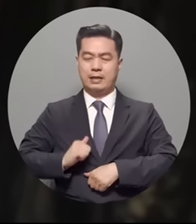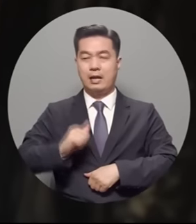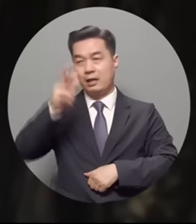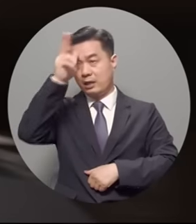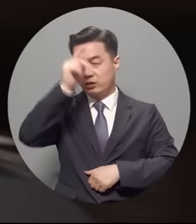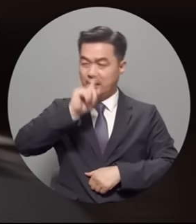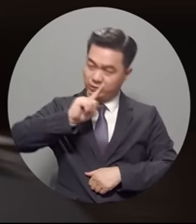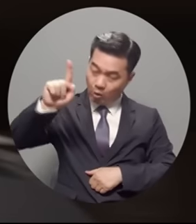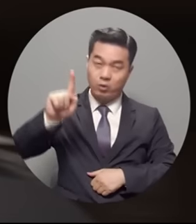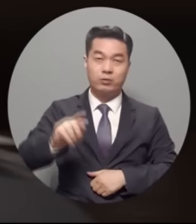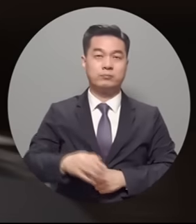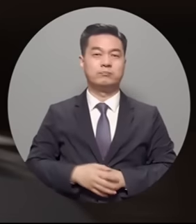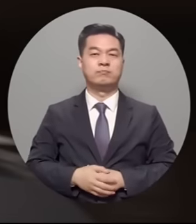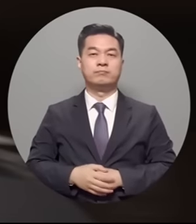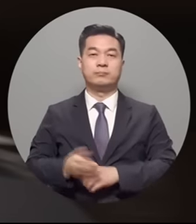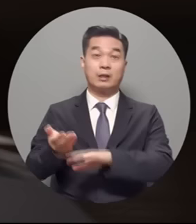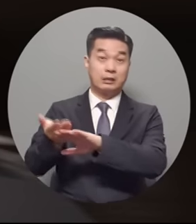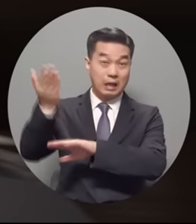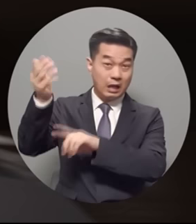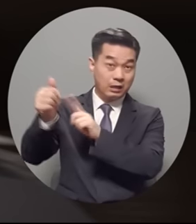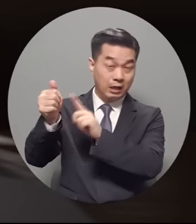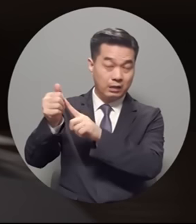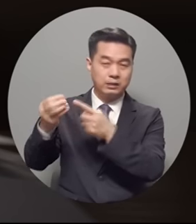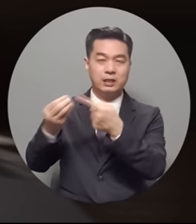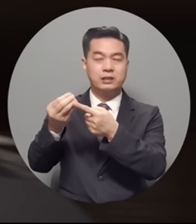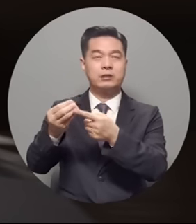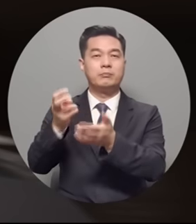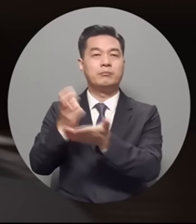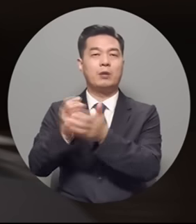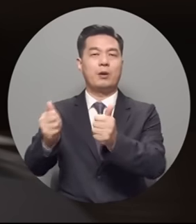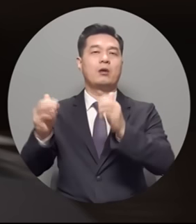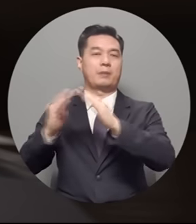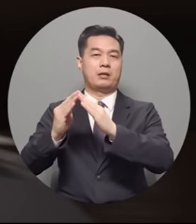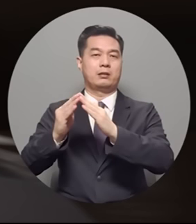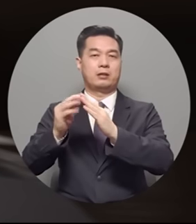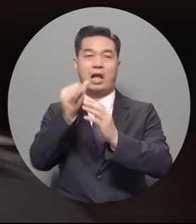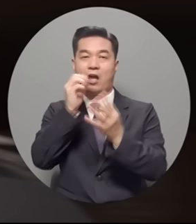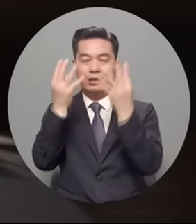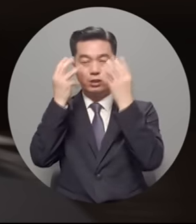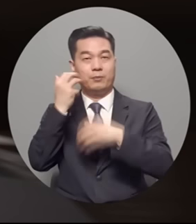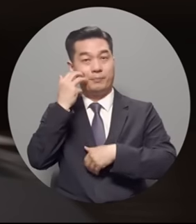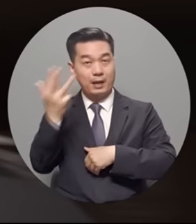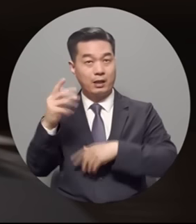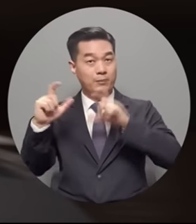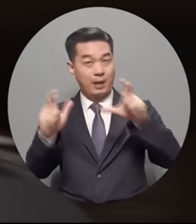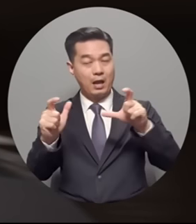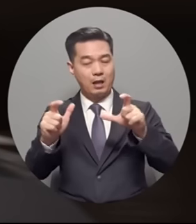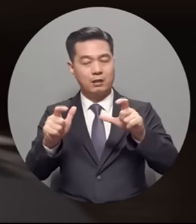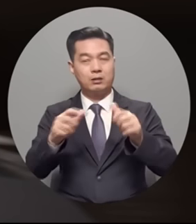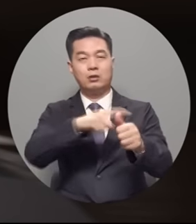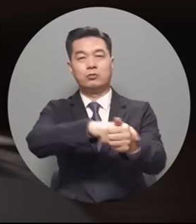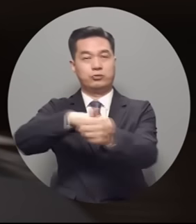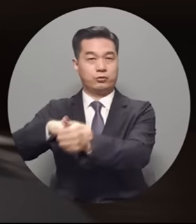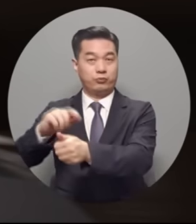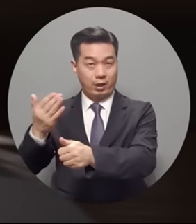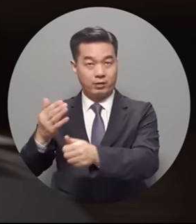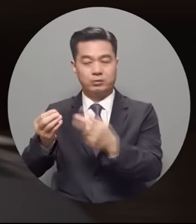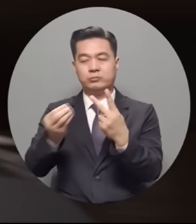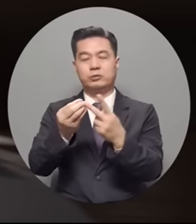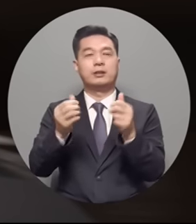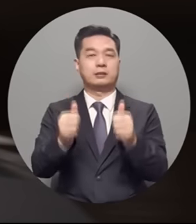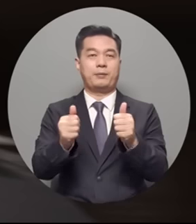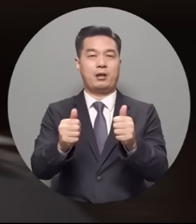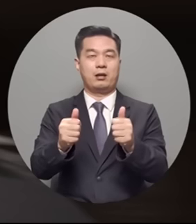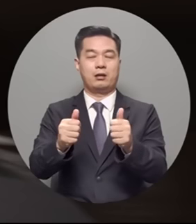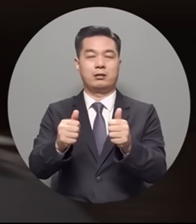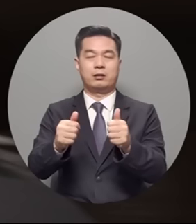했고 상사는 1심 법원에서 징역 8개월을 선고받고 법정 구속됐습니다. 2심에선 가해 상사가